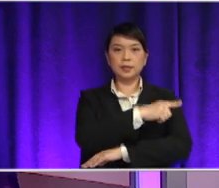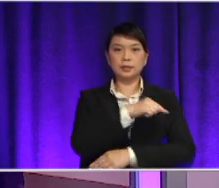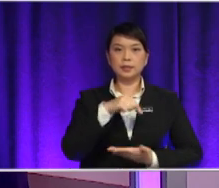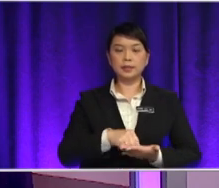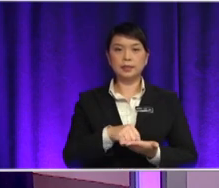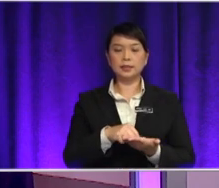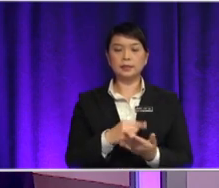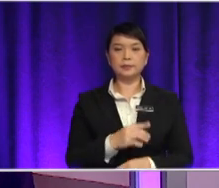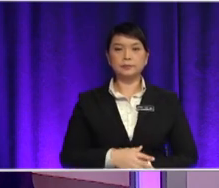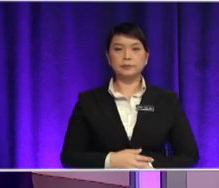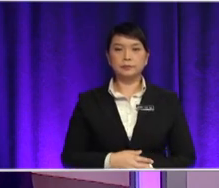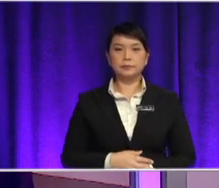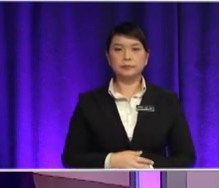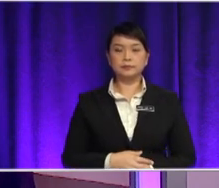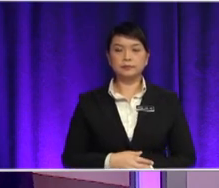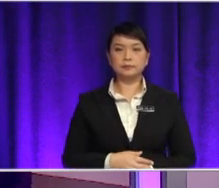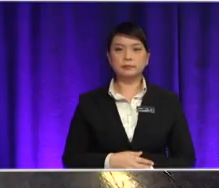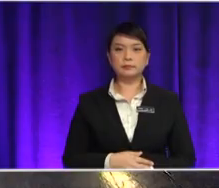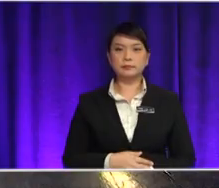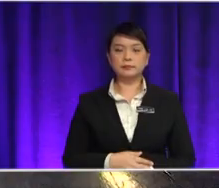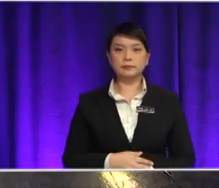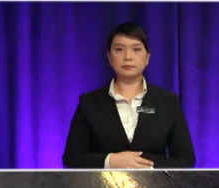serakan data terkumpul.